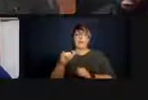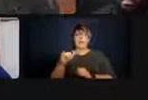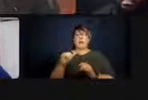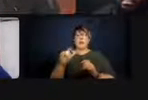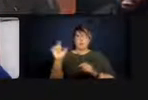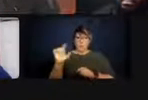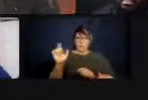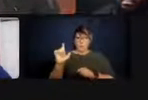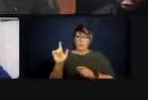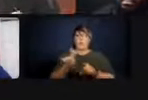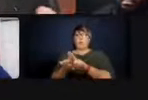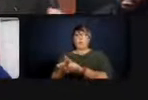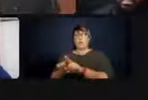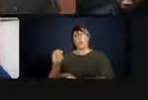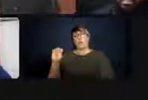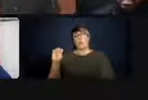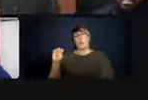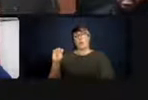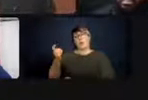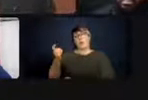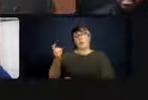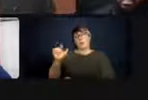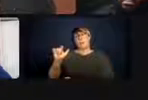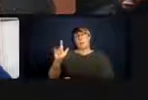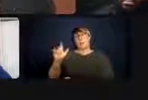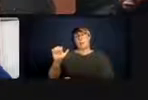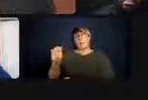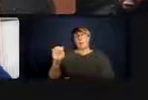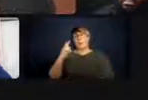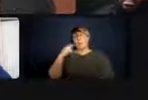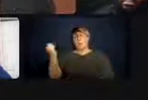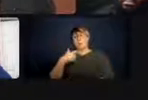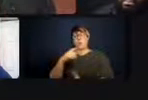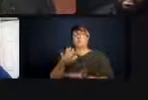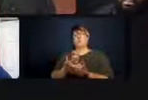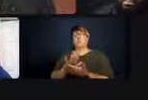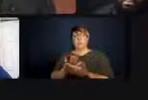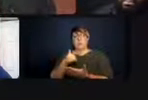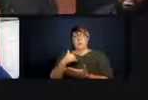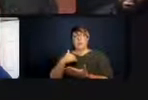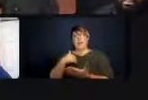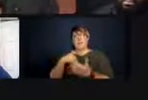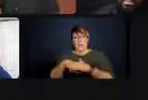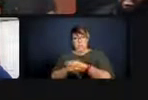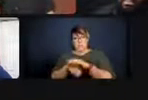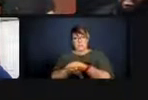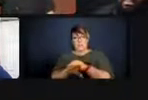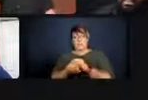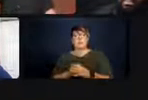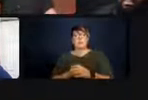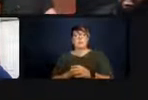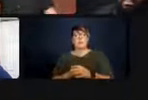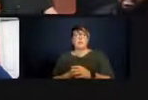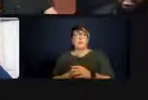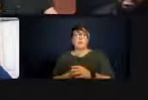الغايات التي نأمل أن نصل إليها من التنوع. ونحن سنعمل مع المدارس